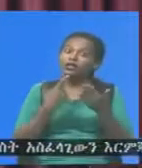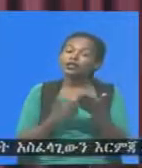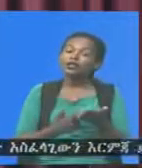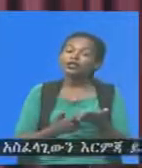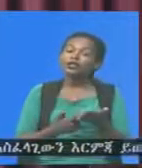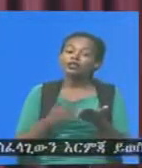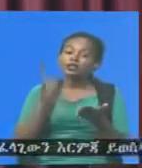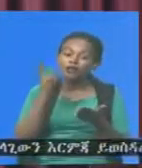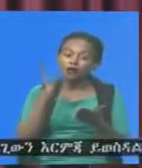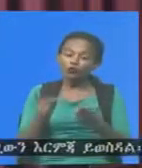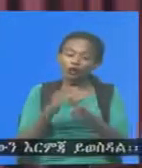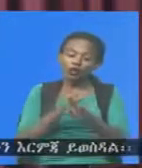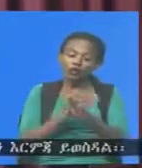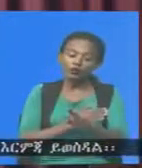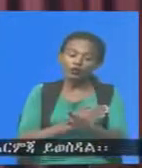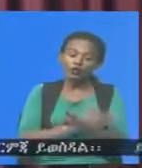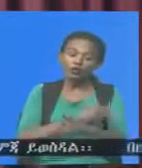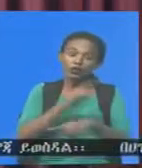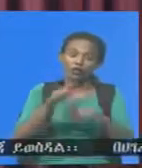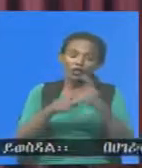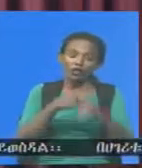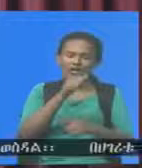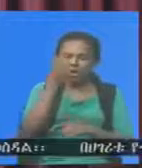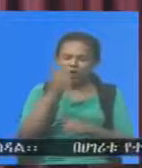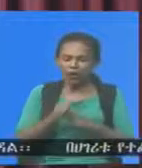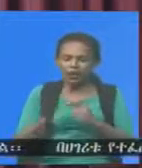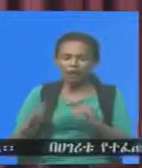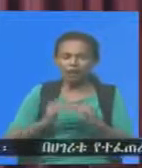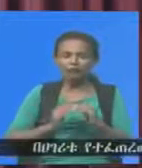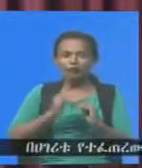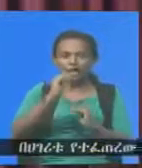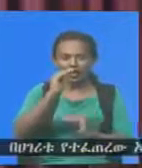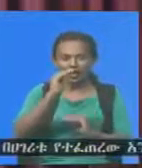ይያረሙ ይያስተካከሉ መሄድ ከማንም በላይ